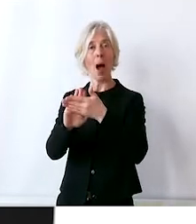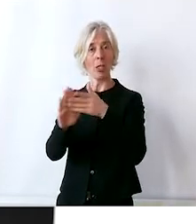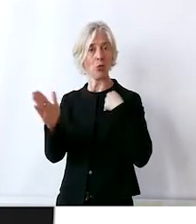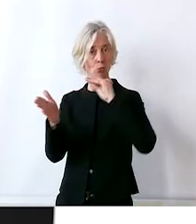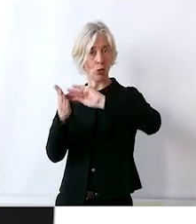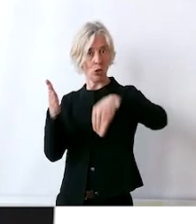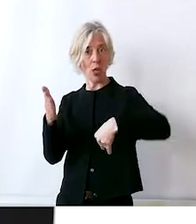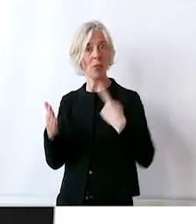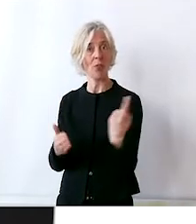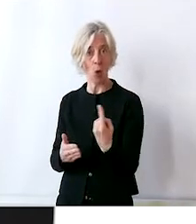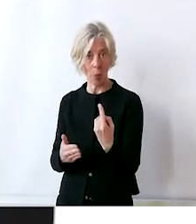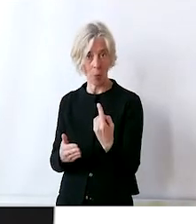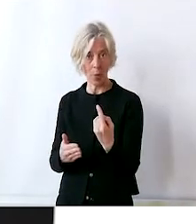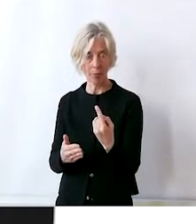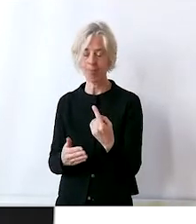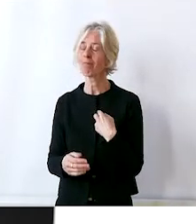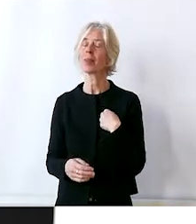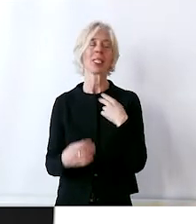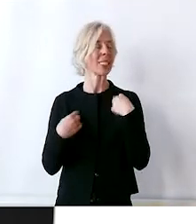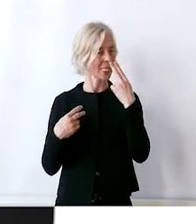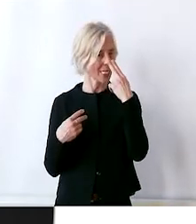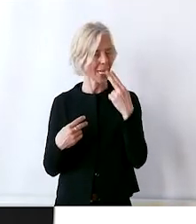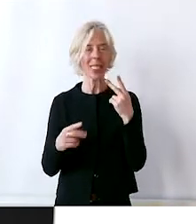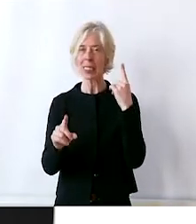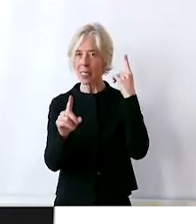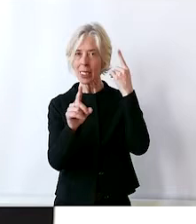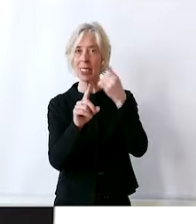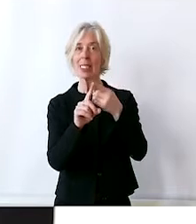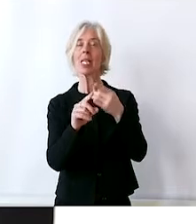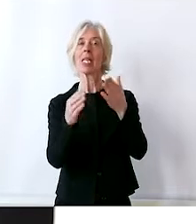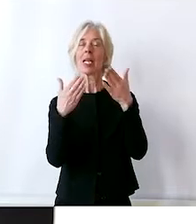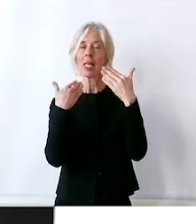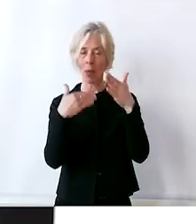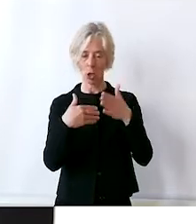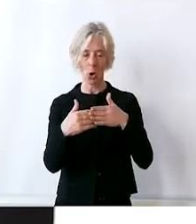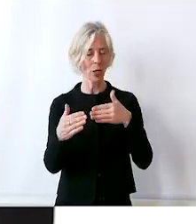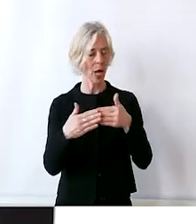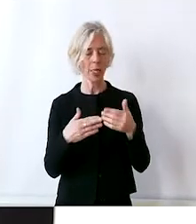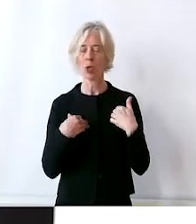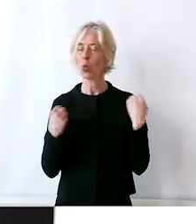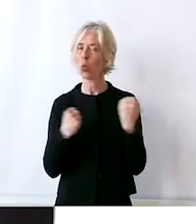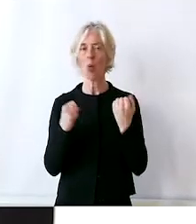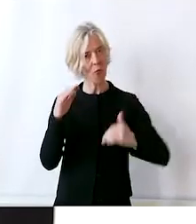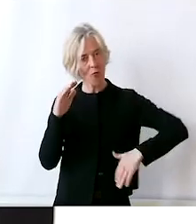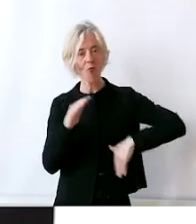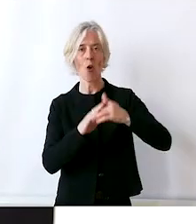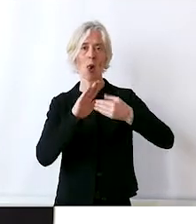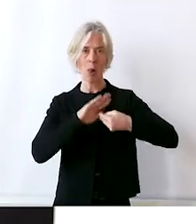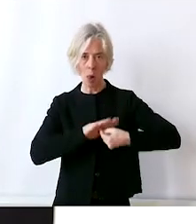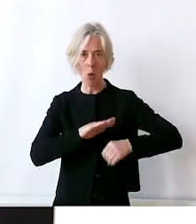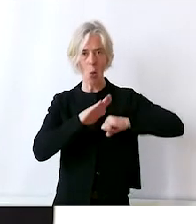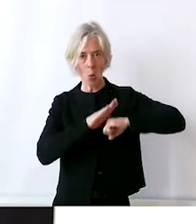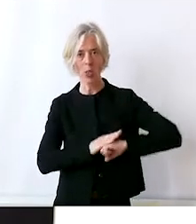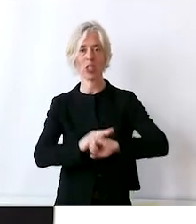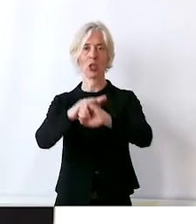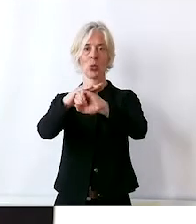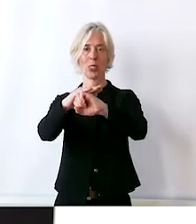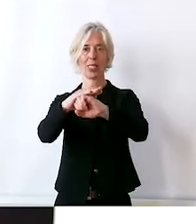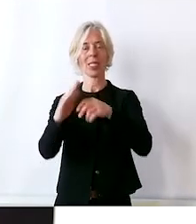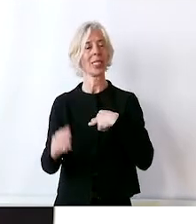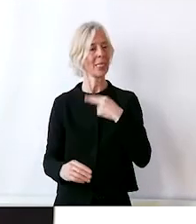Klimaneutralität sehr stark unterstützen. Wir finden die Initiative der Stadt Augsburg für